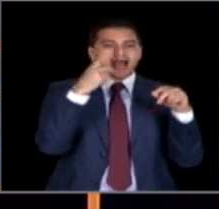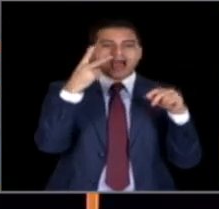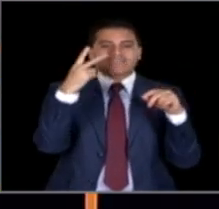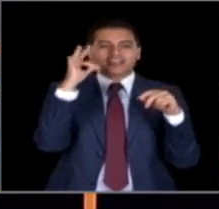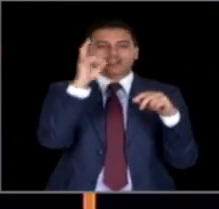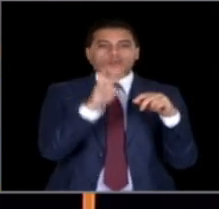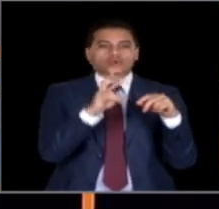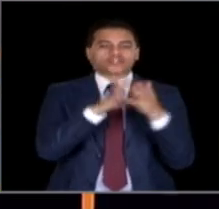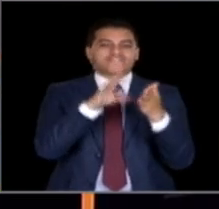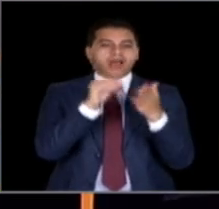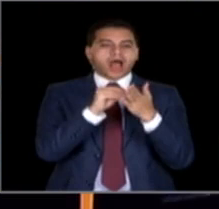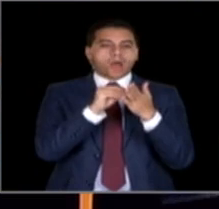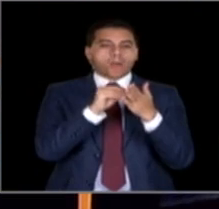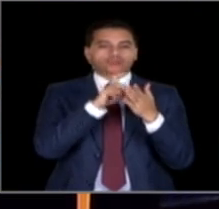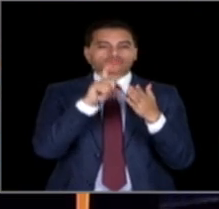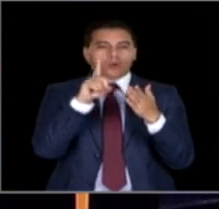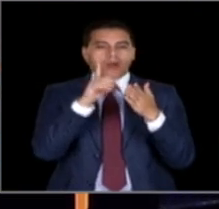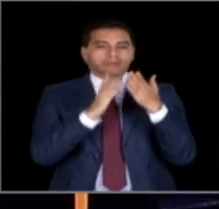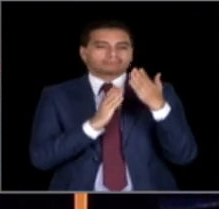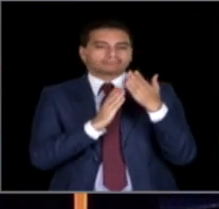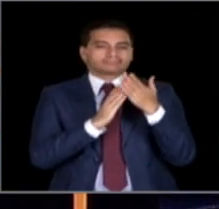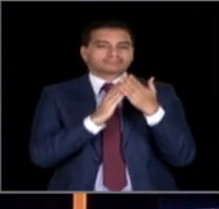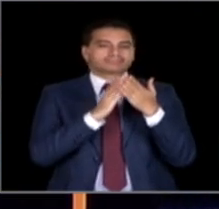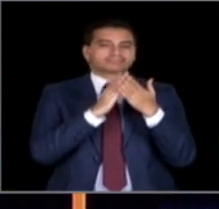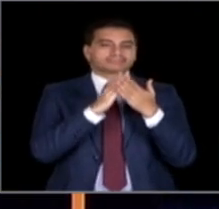2023، فما هو؟